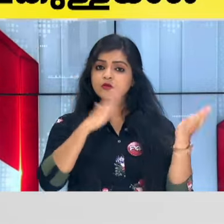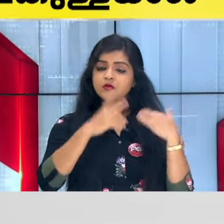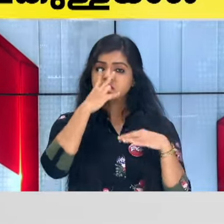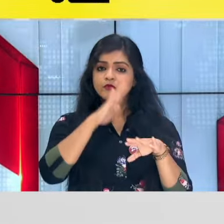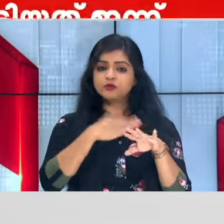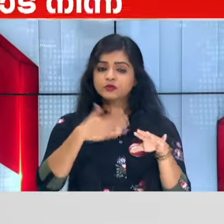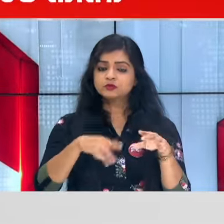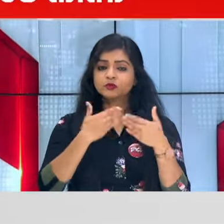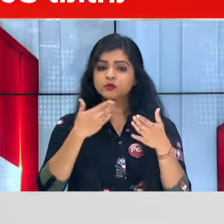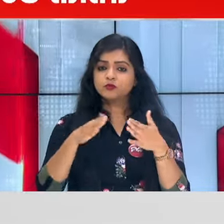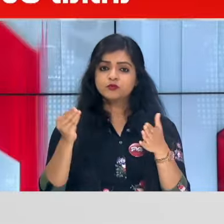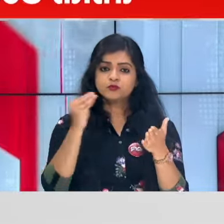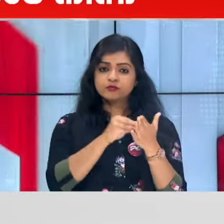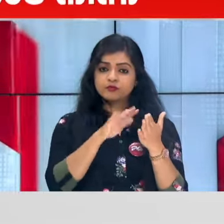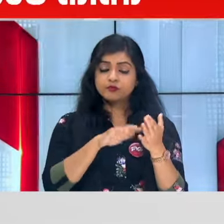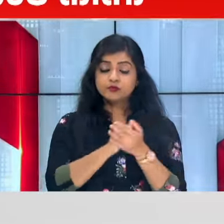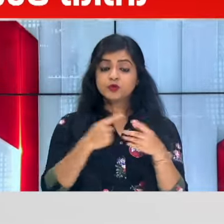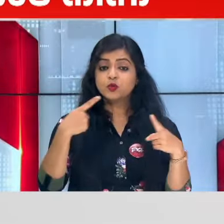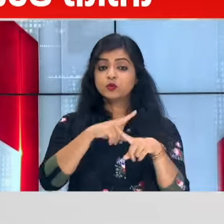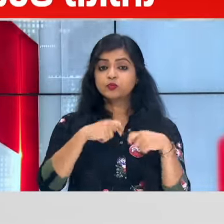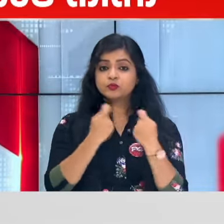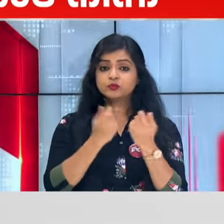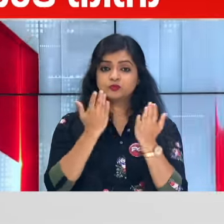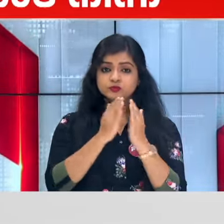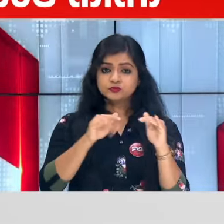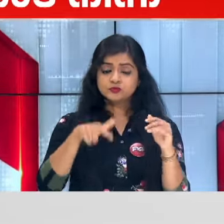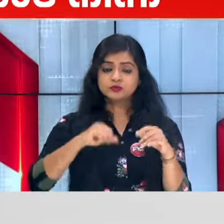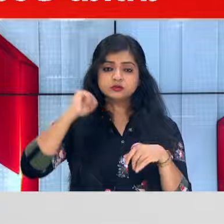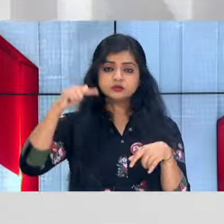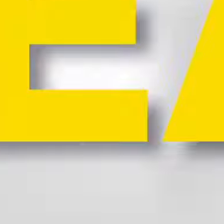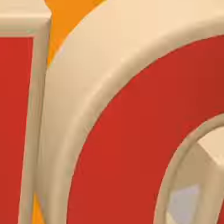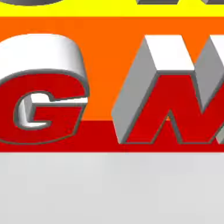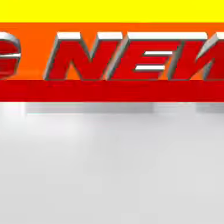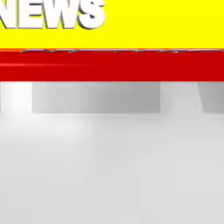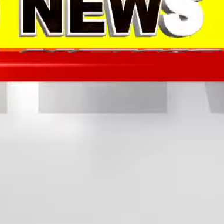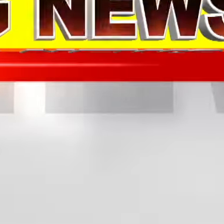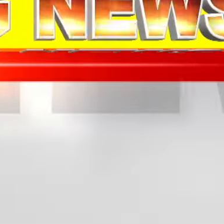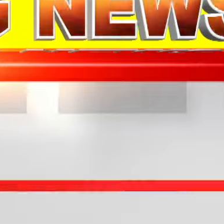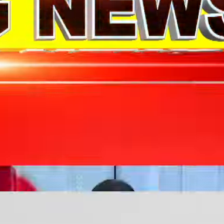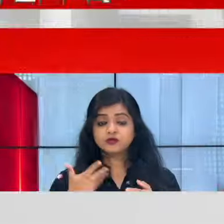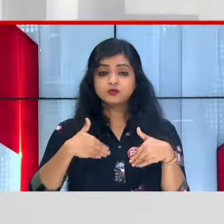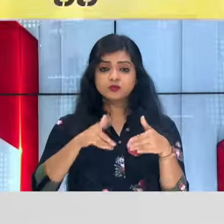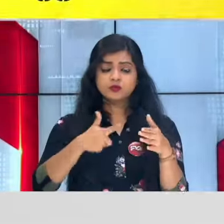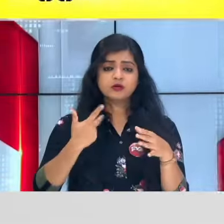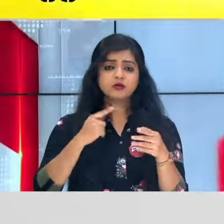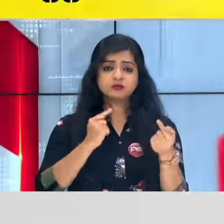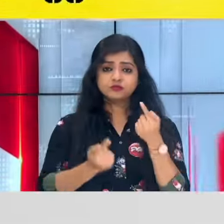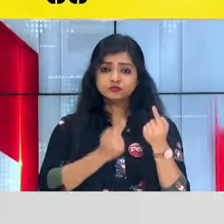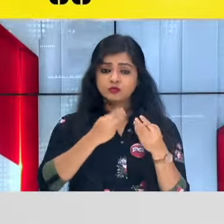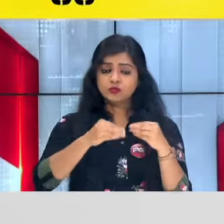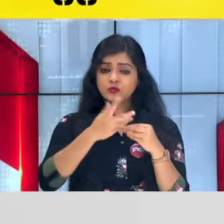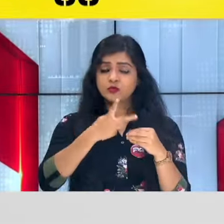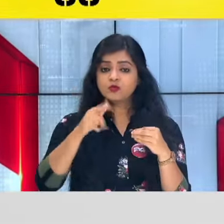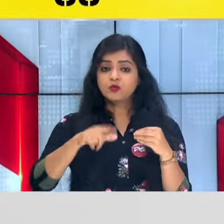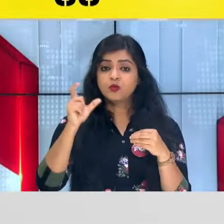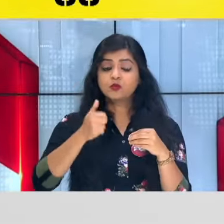വരുന്നുണ്ട്. ഇപ്പോൾ ഇവിടെ പ്രതിപക്ഷ വിദ്യാർത്ഥി സംഘടനകളുടെ സമരം ആരംഭിച്ചിട്ടുണ്ട്. മറ്റുള്ള രീതിയിലുള്ള പ്രതികരണങ്ങളൊന്നും കോളേജ് അധികൃതരുടെ ഭാഗത്തു നിന്ന്